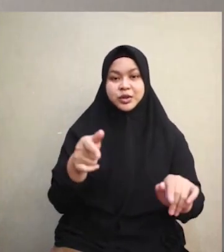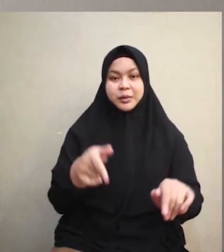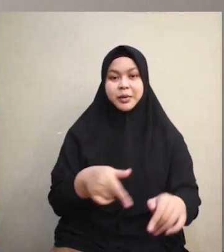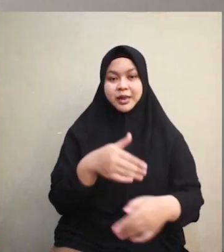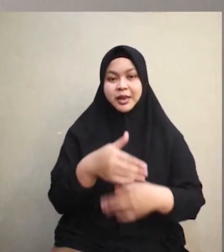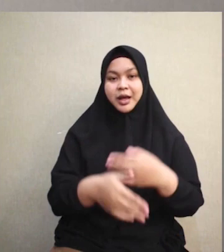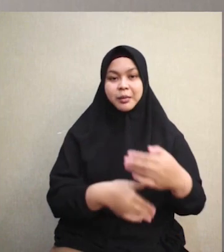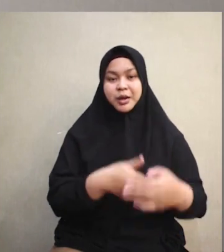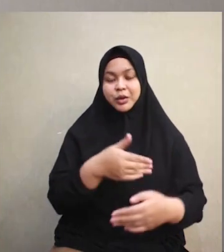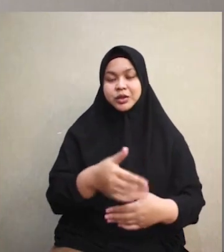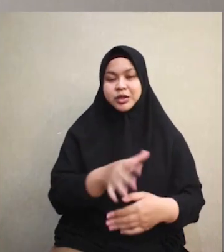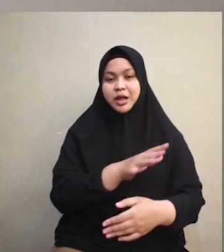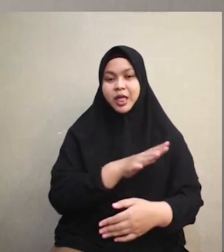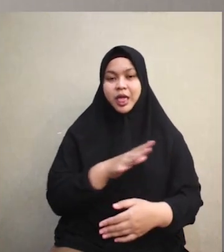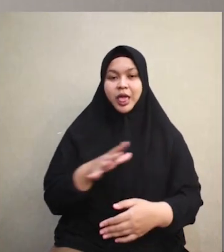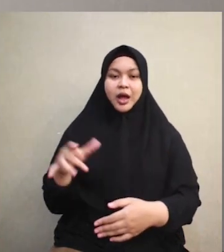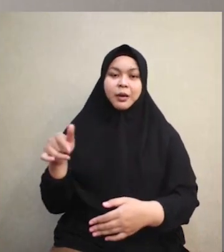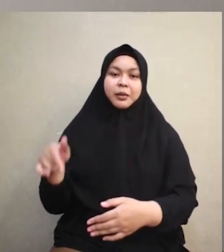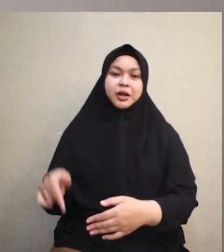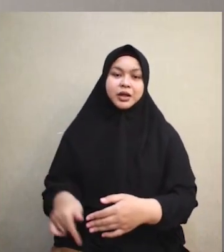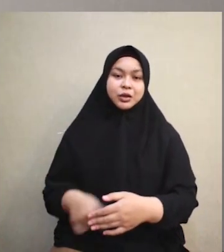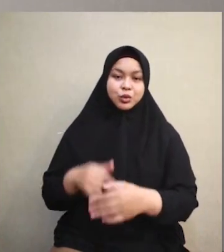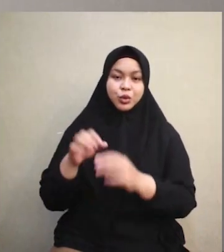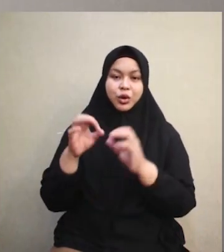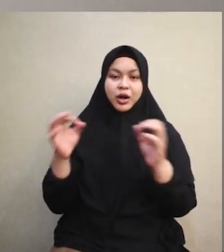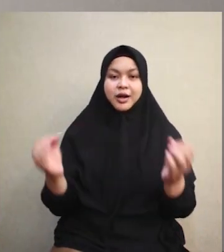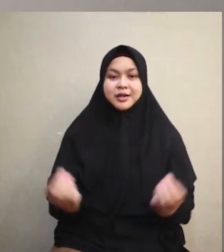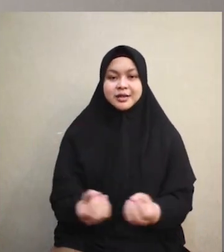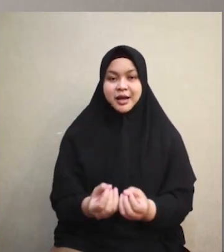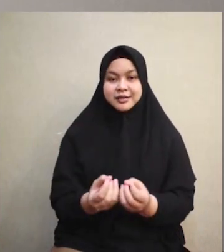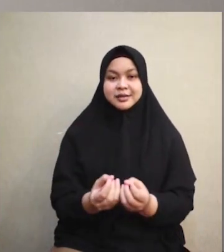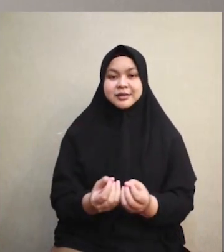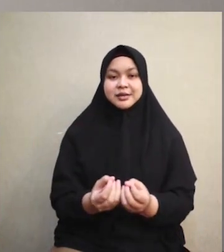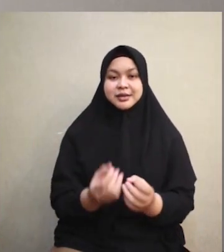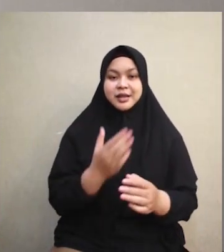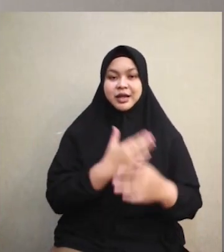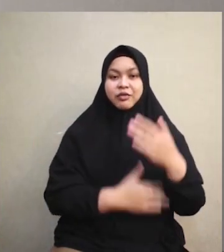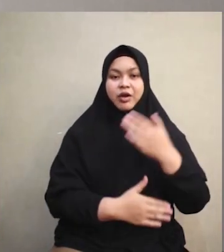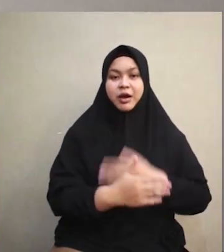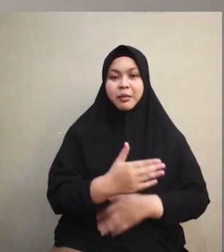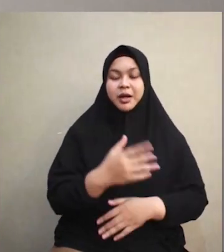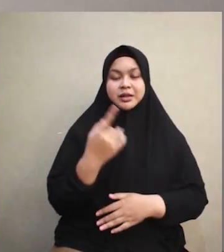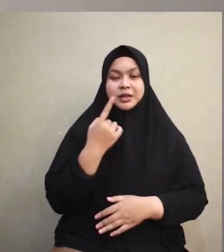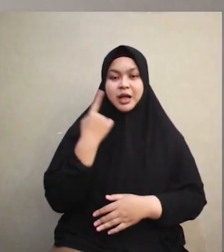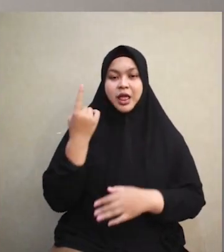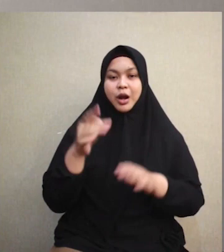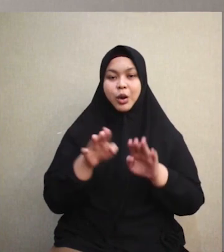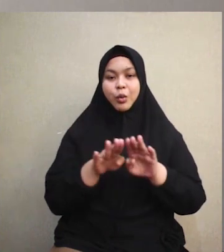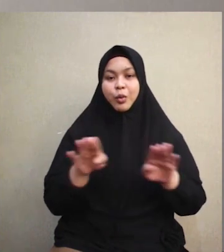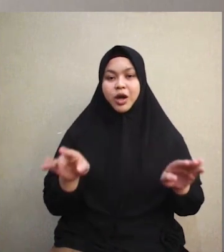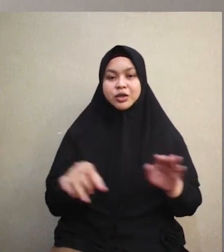saya rasa selama ini juga organisasi difabel selalu terbuka misalnya ketika